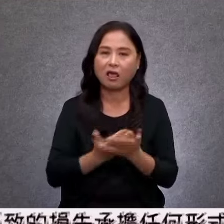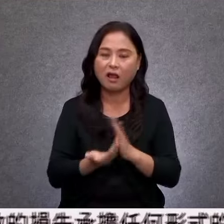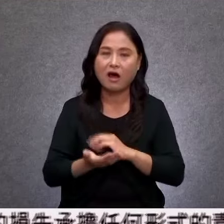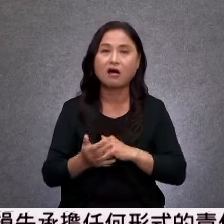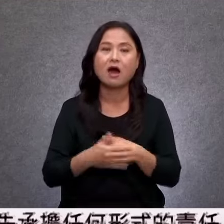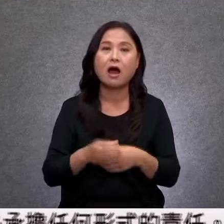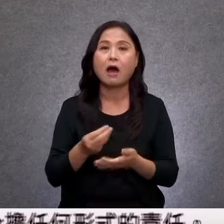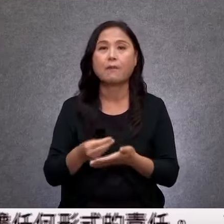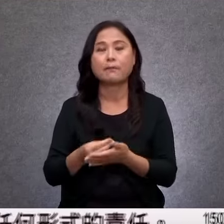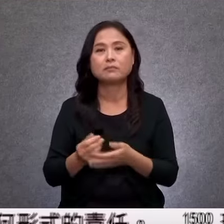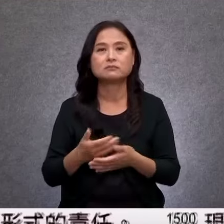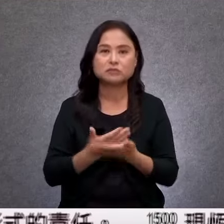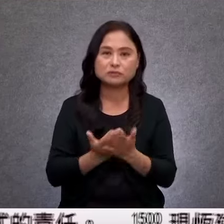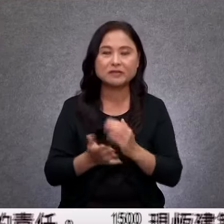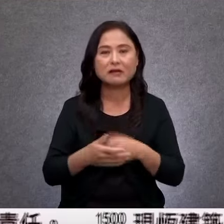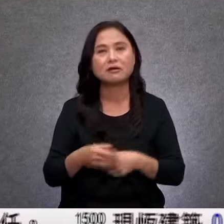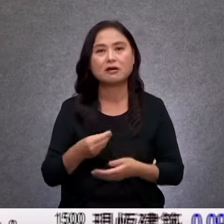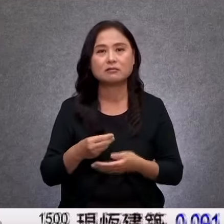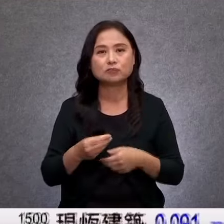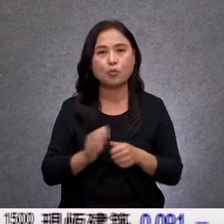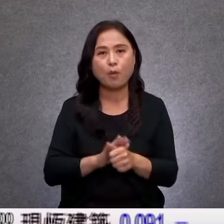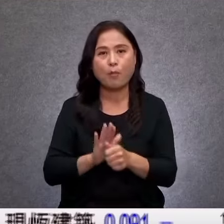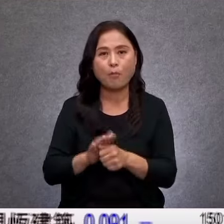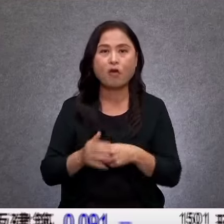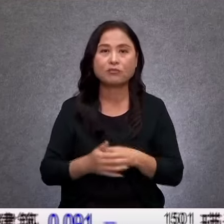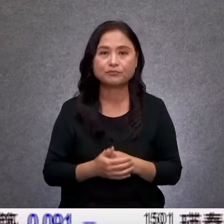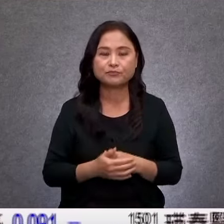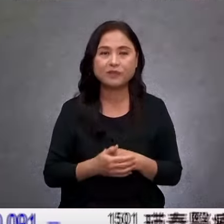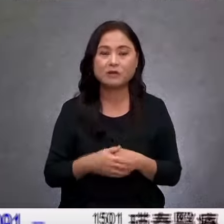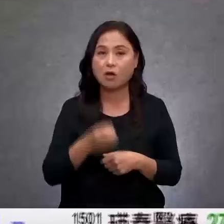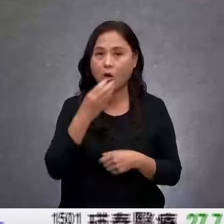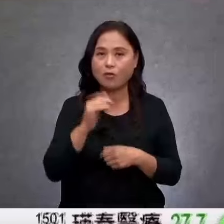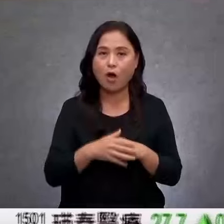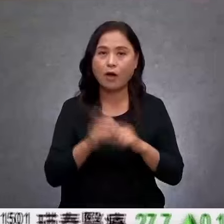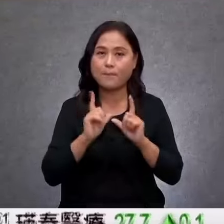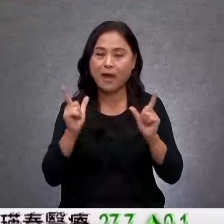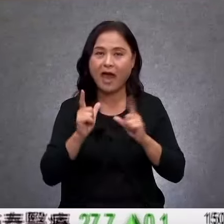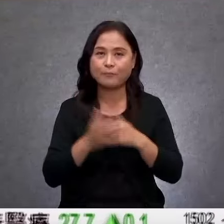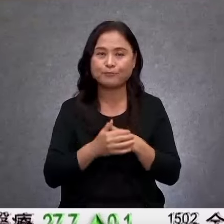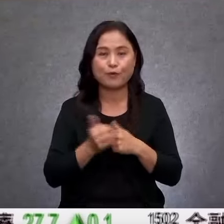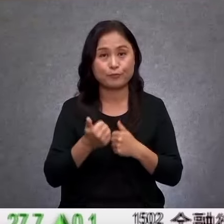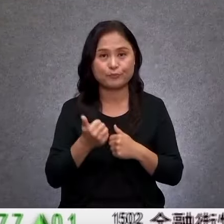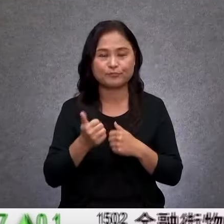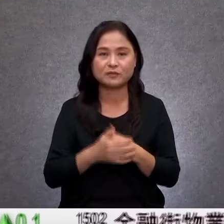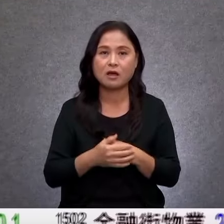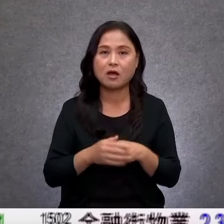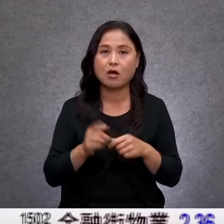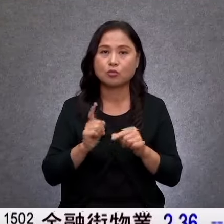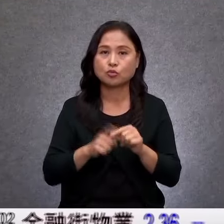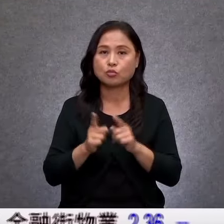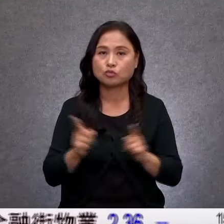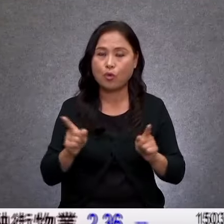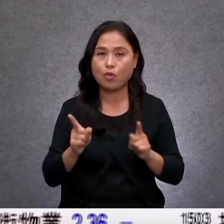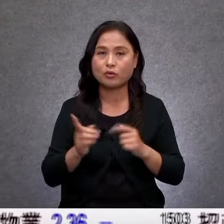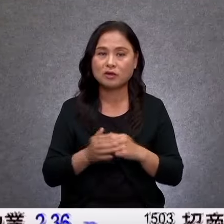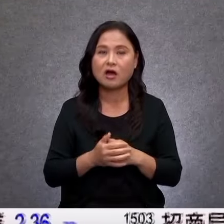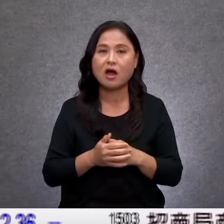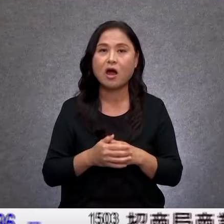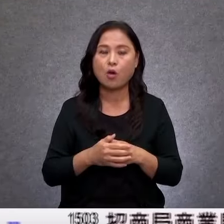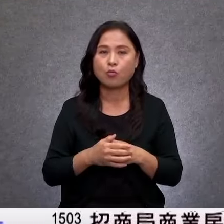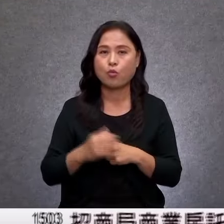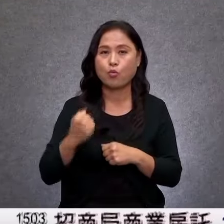哋不管係消費啊、其他嘅範疇咧、零售啊咁都受惠，同時間打造香港嘅品牌。在呢方面